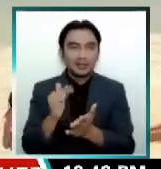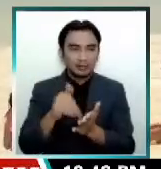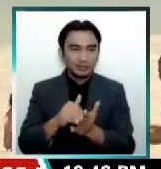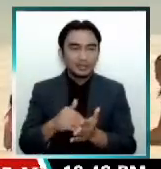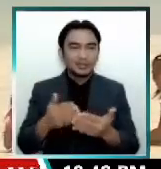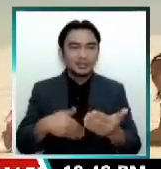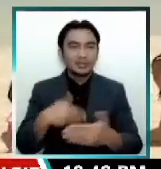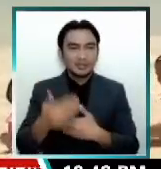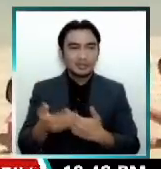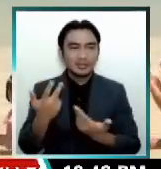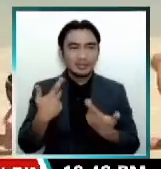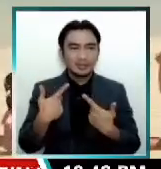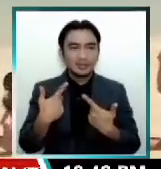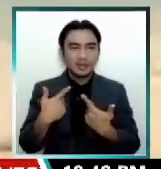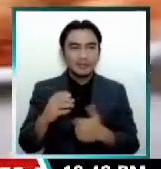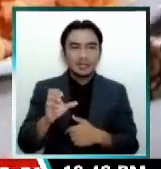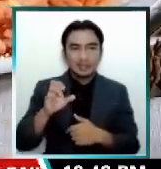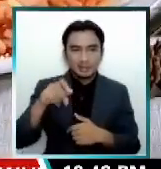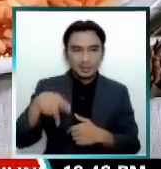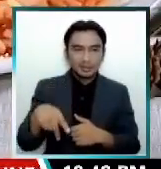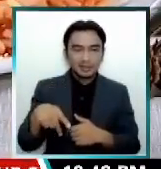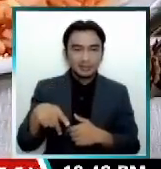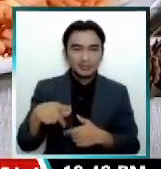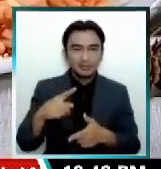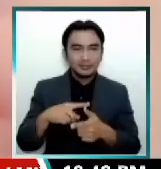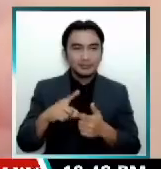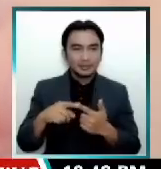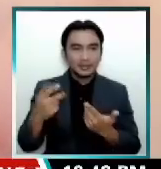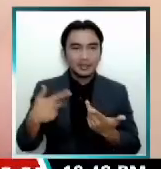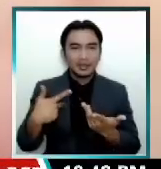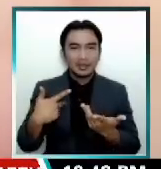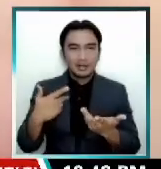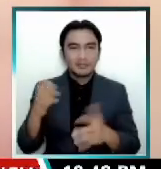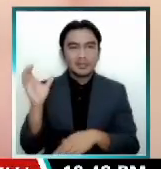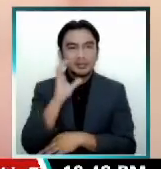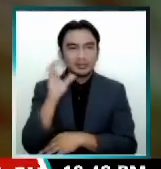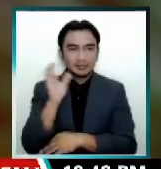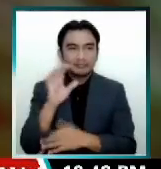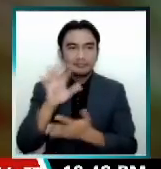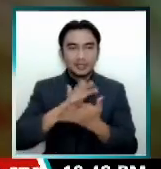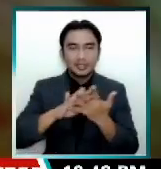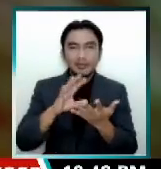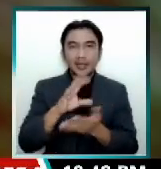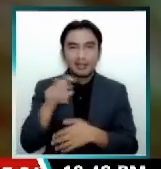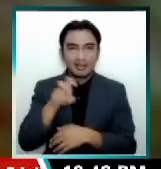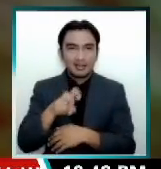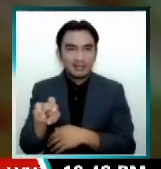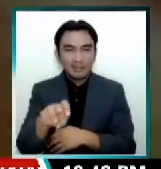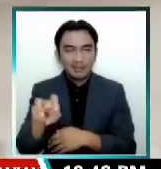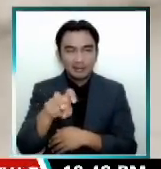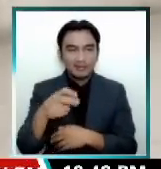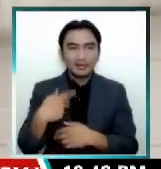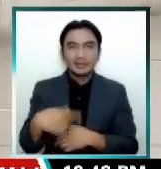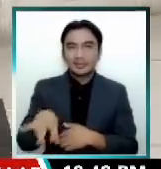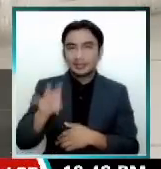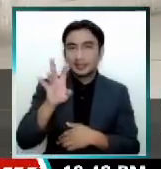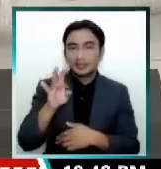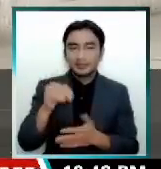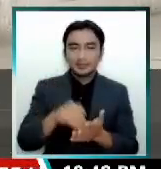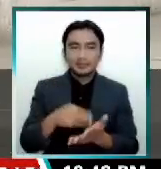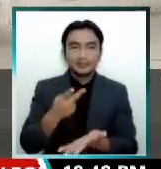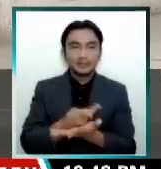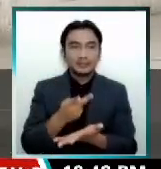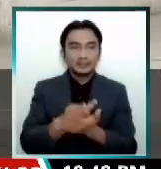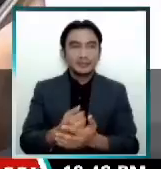na may budget na 23,000 at Christmas celebration na may estimated budget na 17,000 pesos. Ayon sa